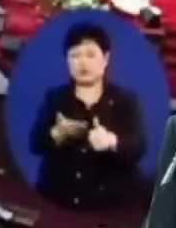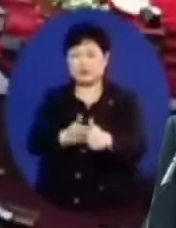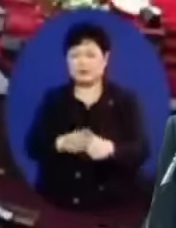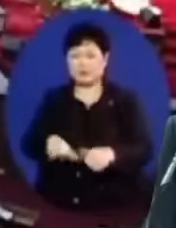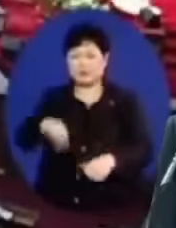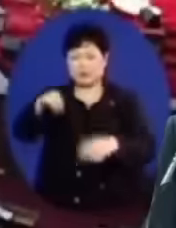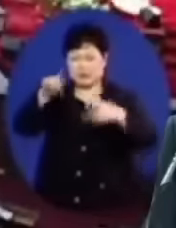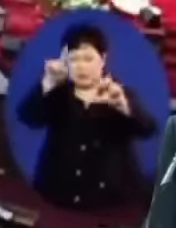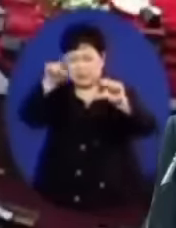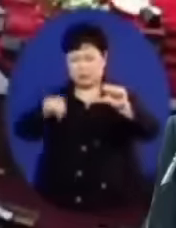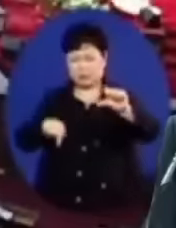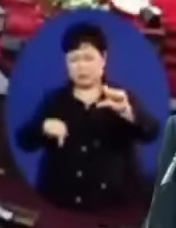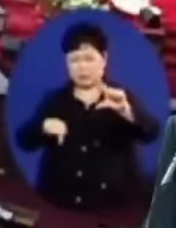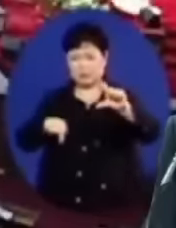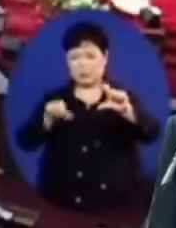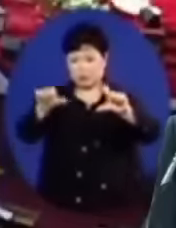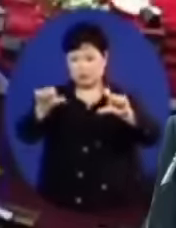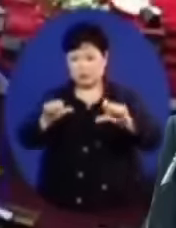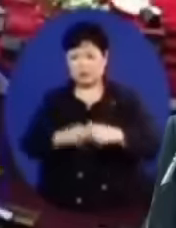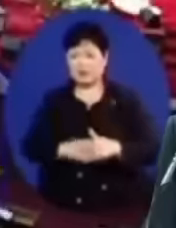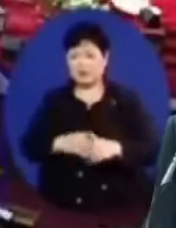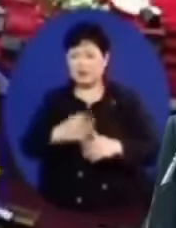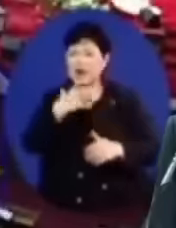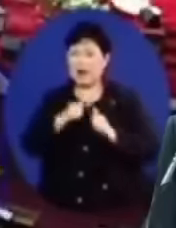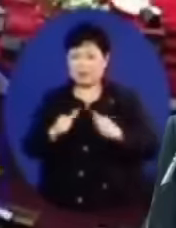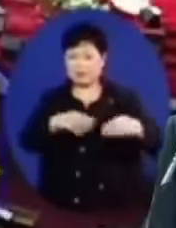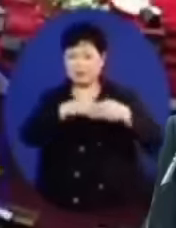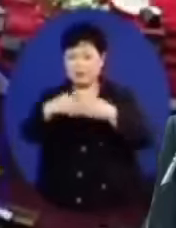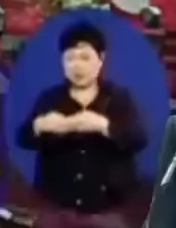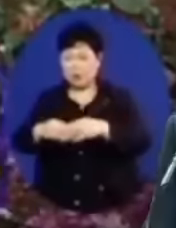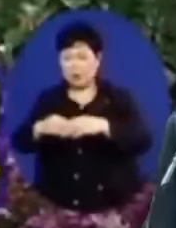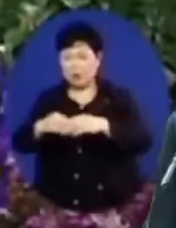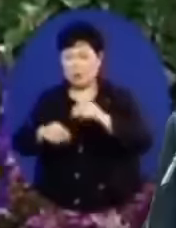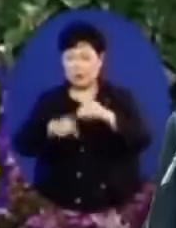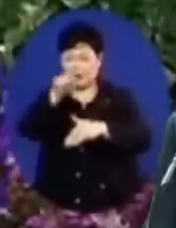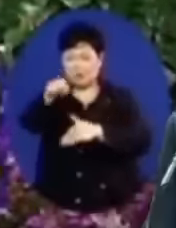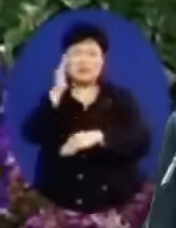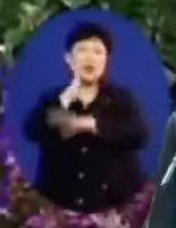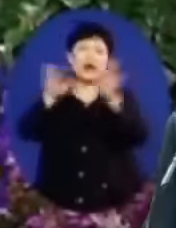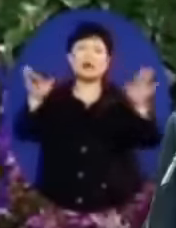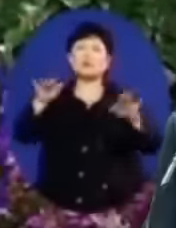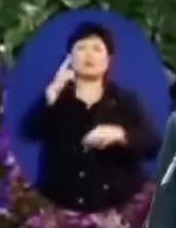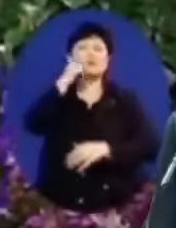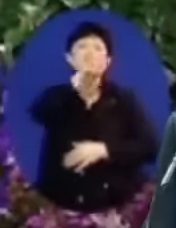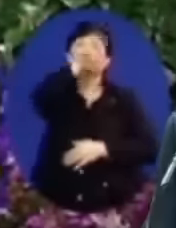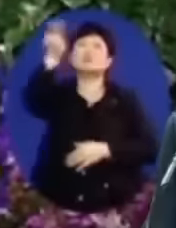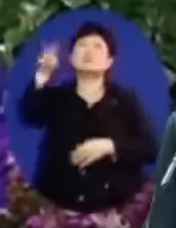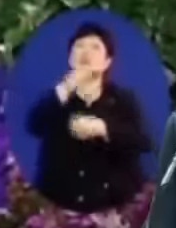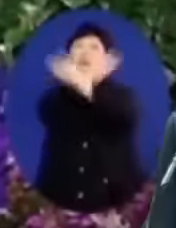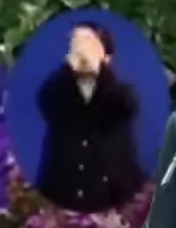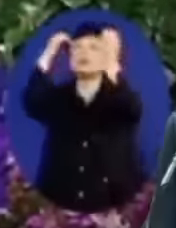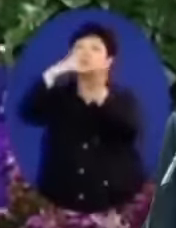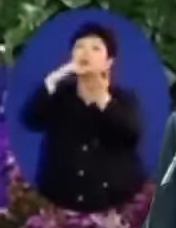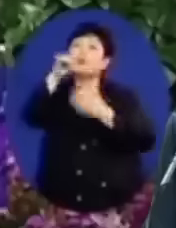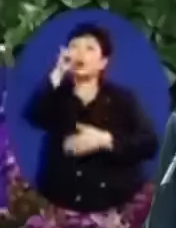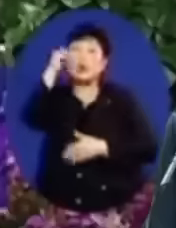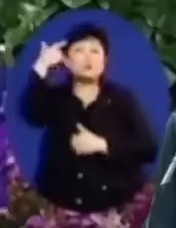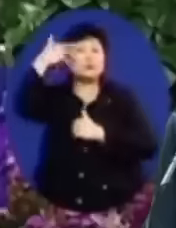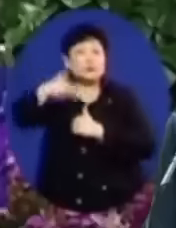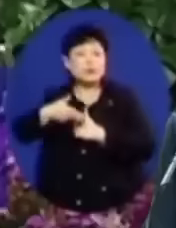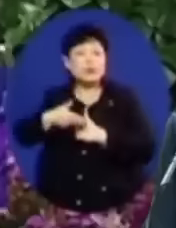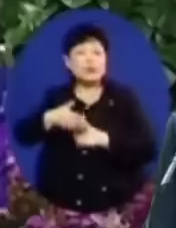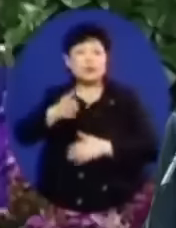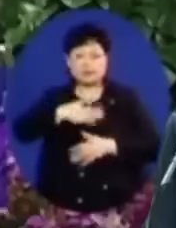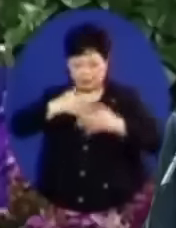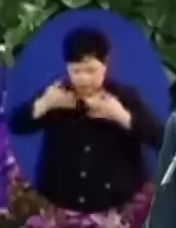창세기 15장 5절에 그를 이끌고 밖으로 나가 이르시되 하늘을 우르르 묻 별을 셀 수 있나 보라. 또 그에게 이르시되 내